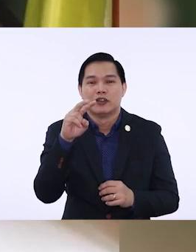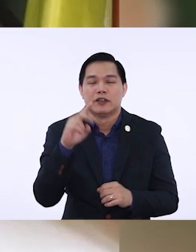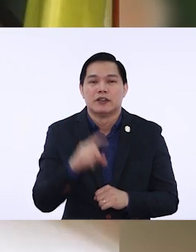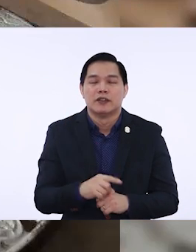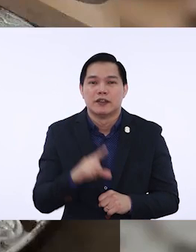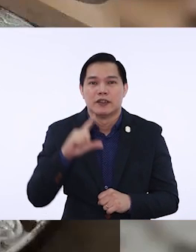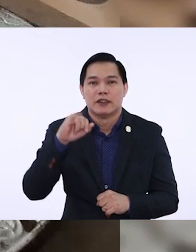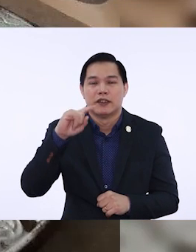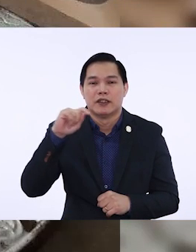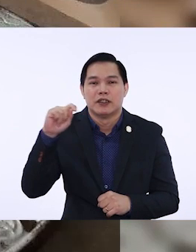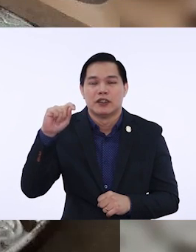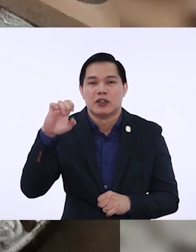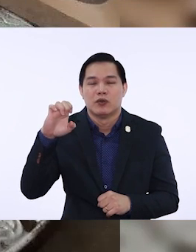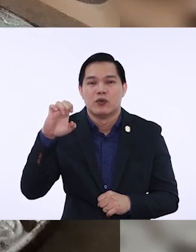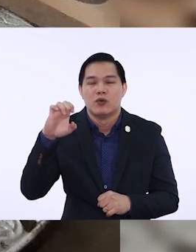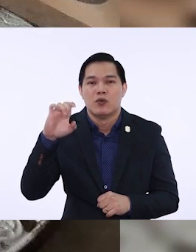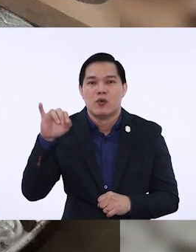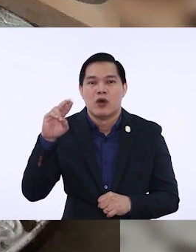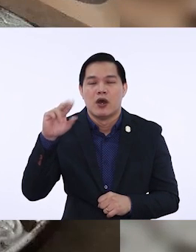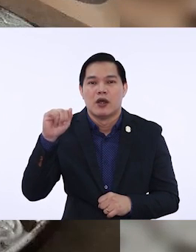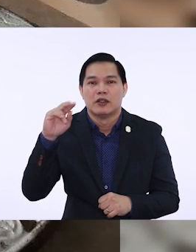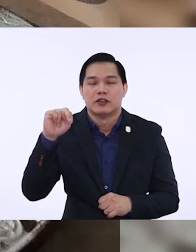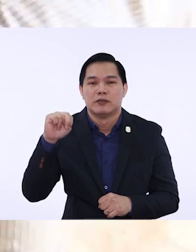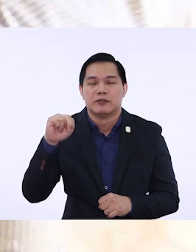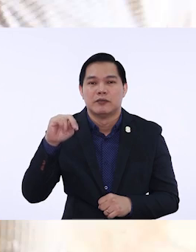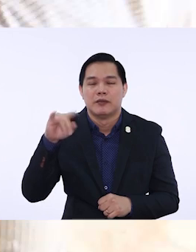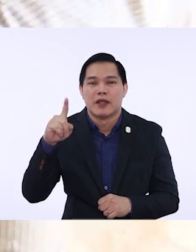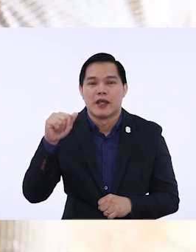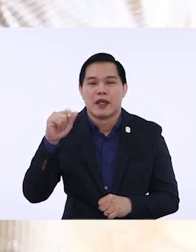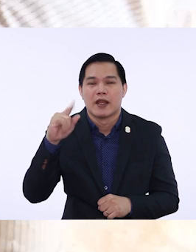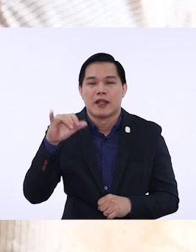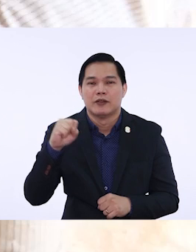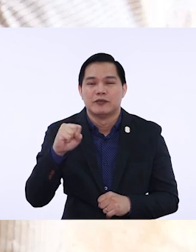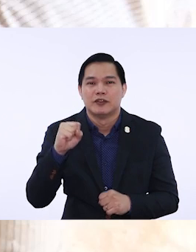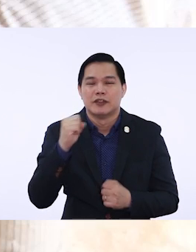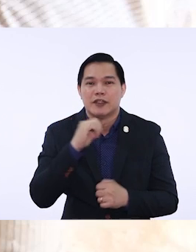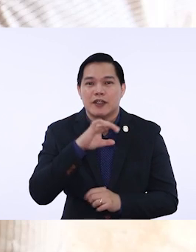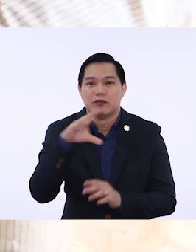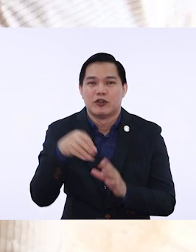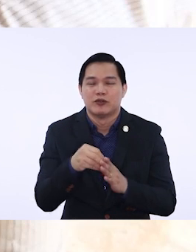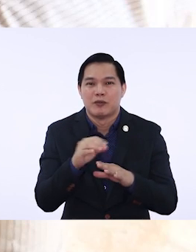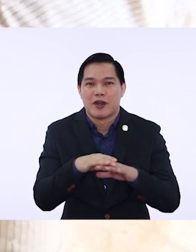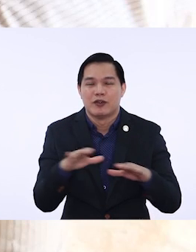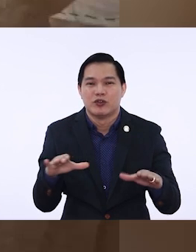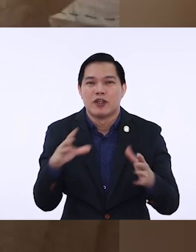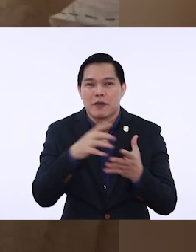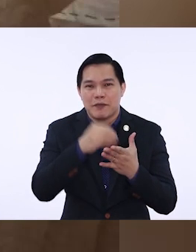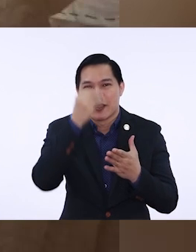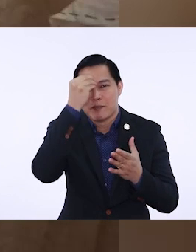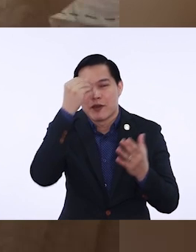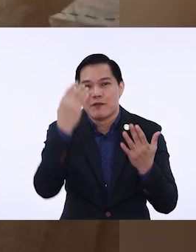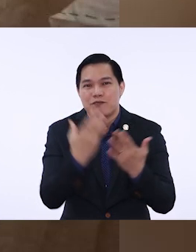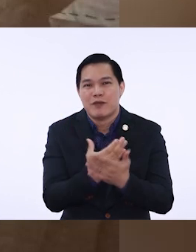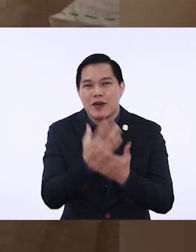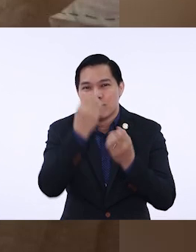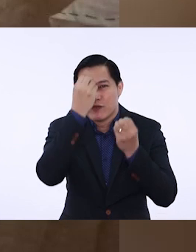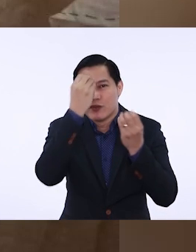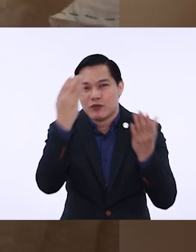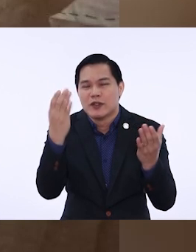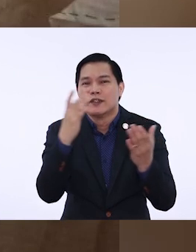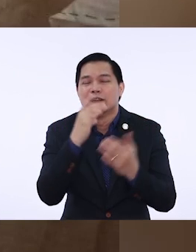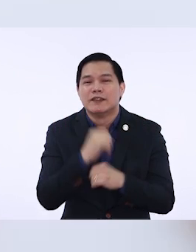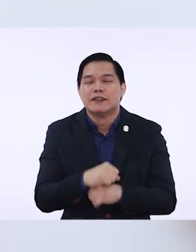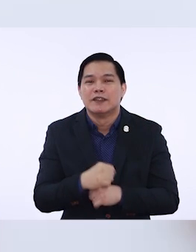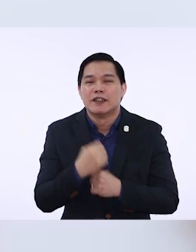na masiglang nilahukan ng mga kabataan. Nagbigay ito ng bagong kaalaman at nagdulot ng kagalakan